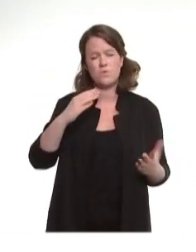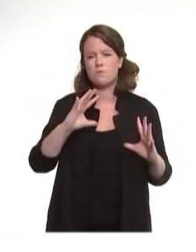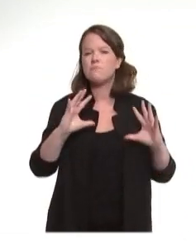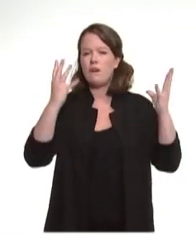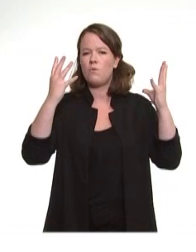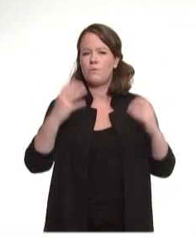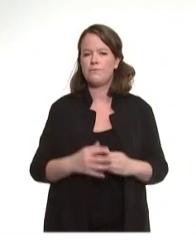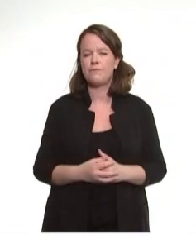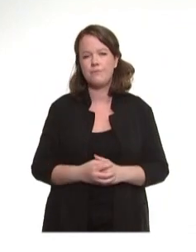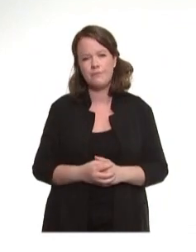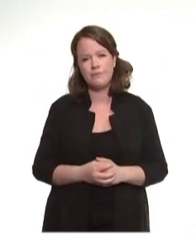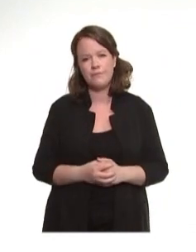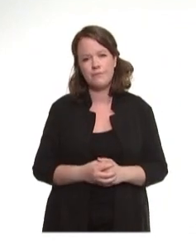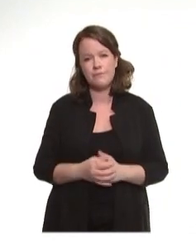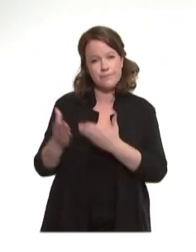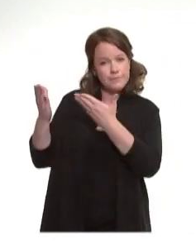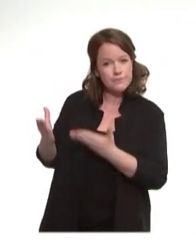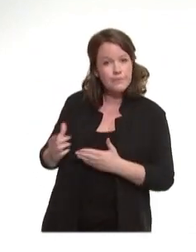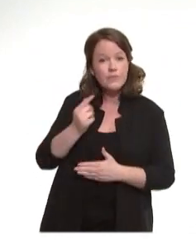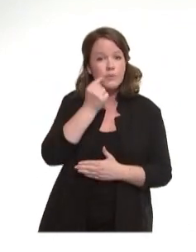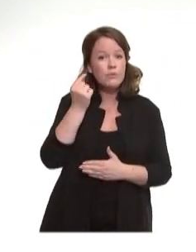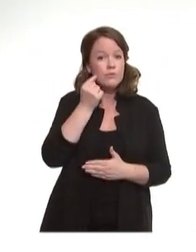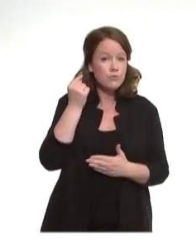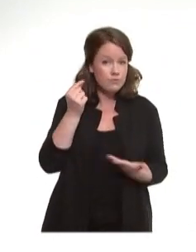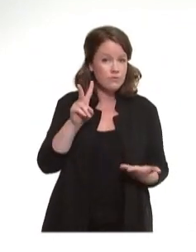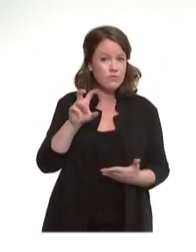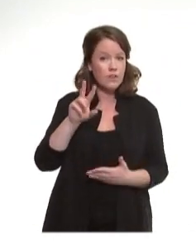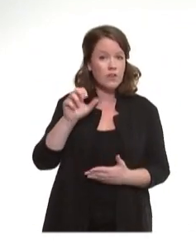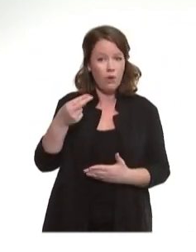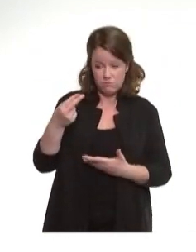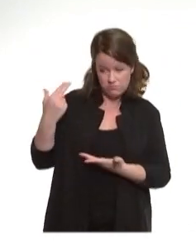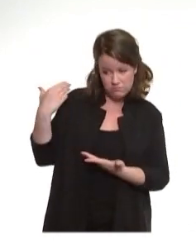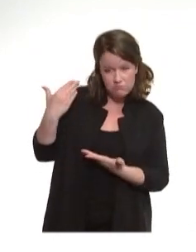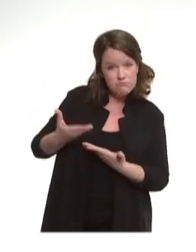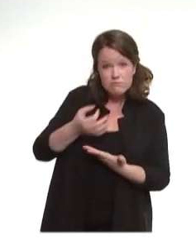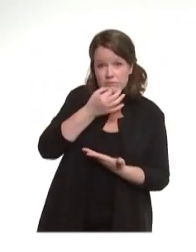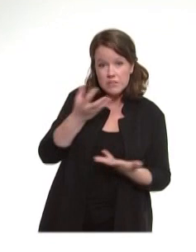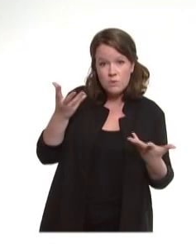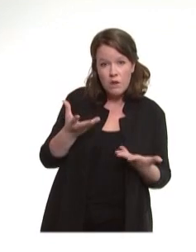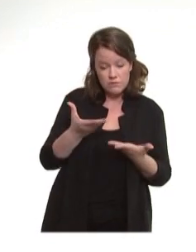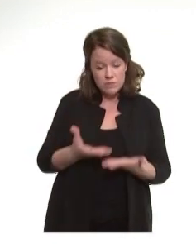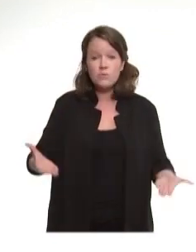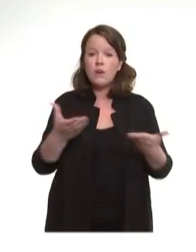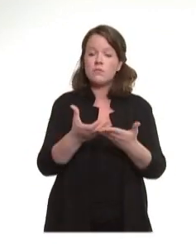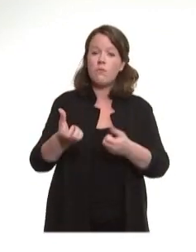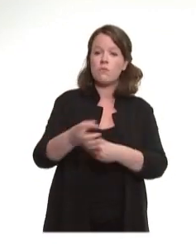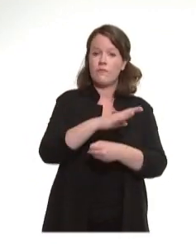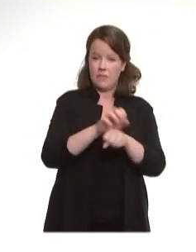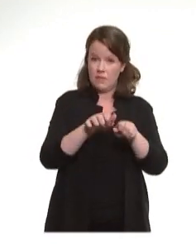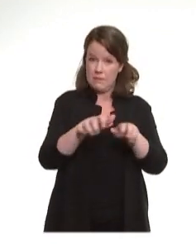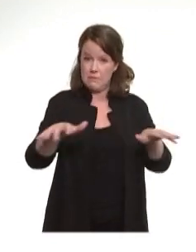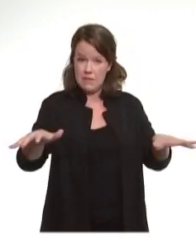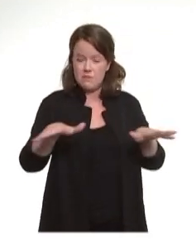comme olivier verront vient de l'indiquer nous sommes confrontés à une recrudescence de l'épidémie dans un certain nombre de territoires